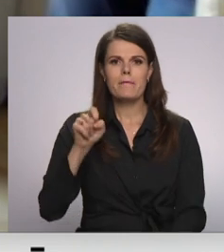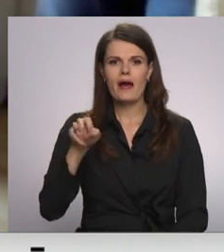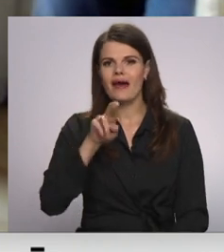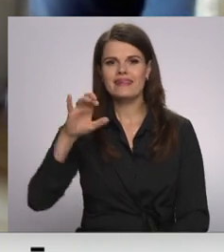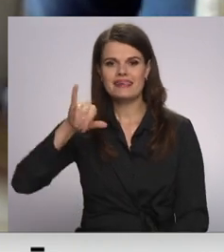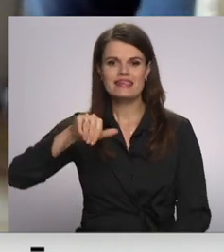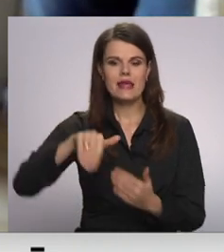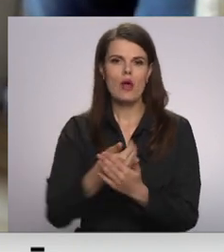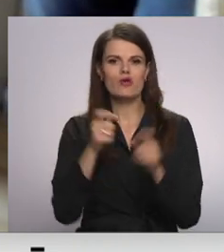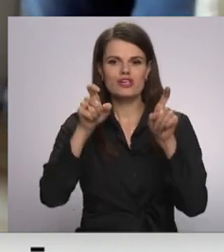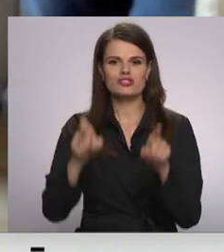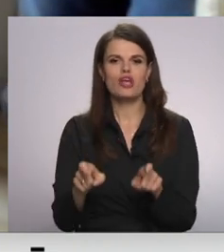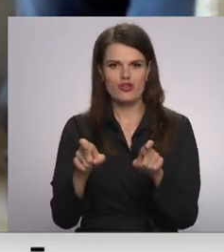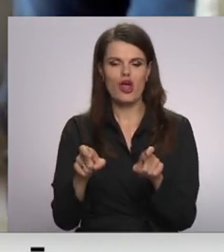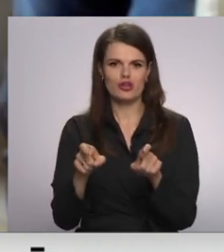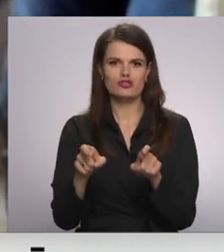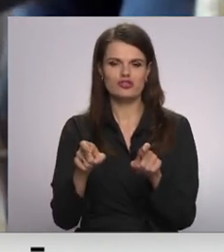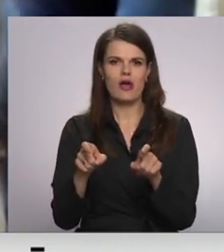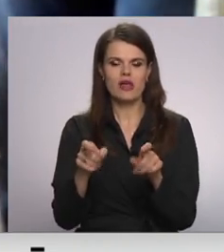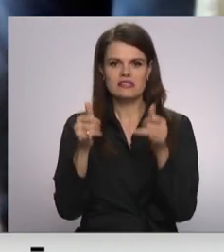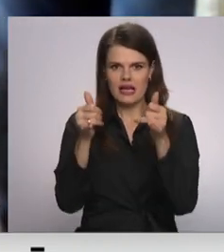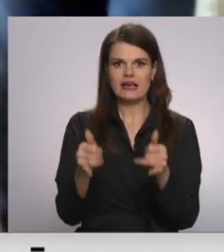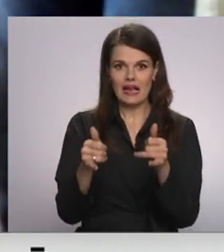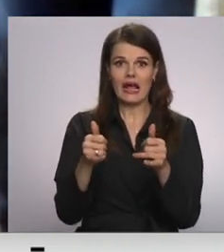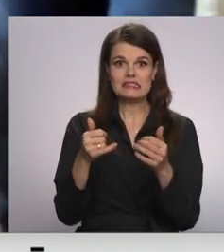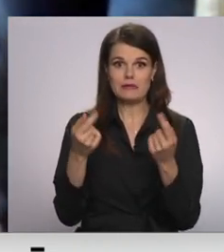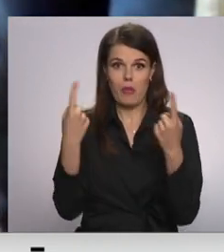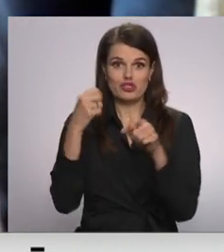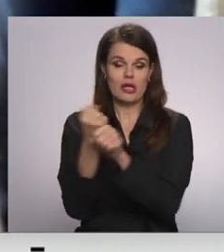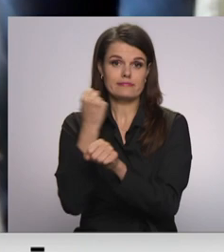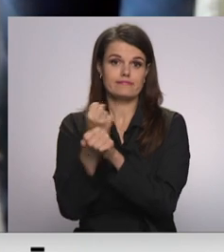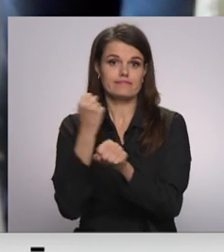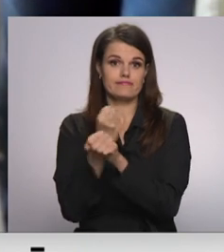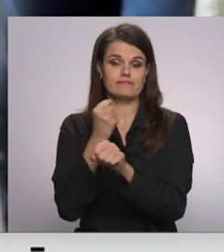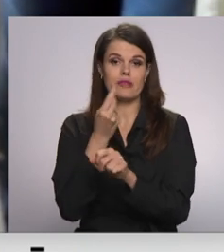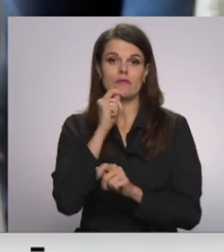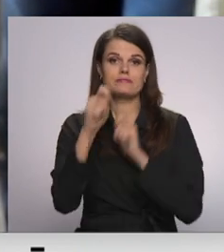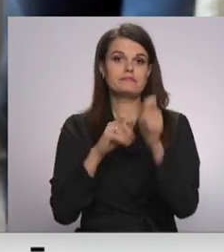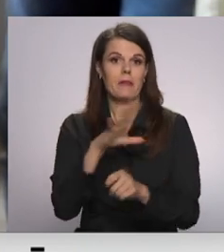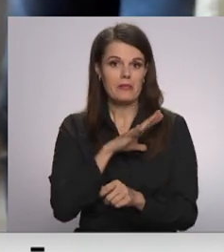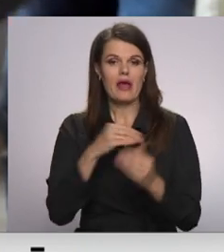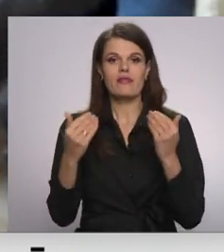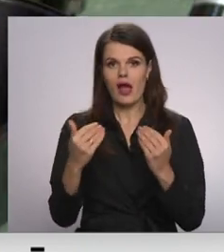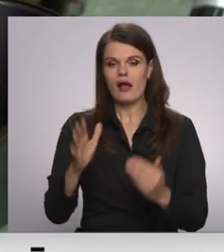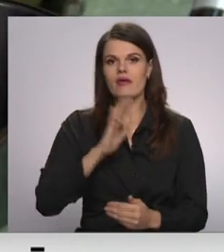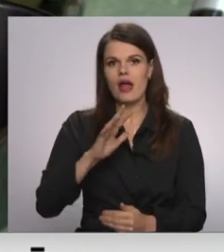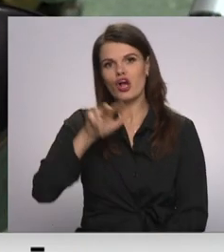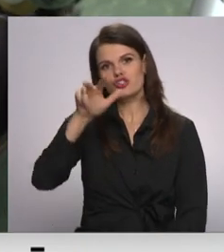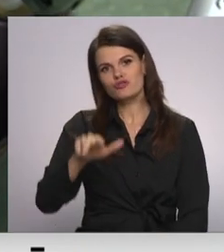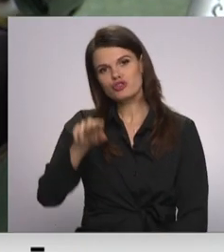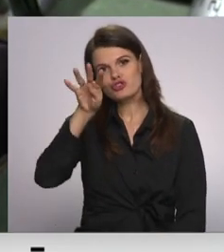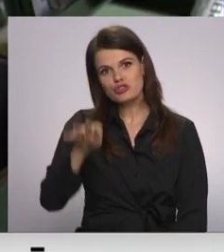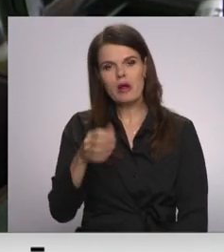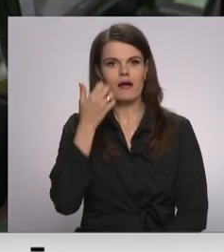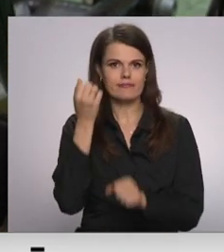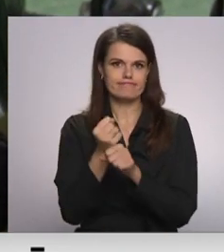jaunā sēdēšanas sistēma par saziedoto naudu jau top, un tagad jāgaida vēl kādi 3 vai 4 mēneši, kamēr to izgatavos.